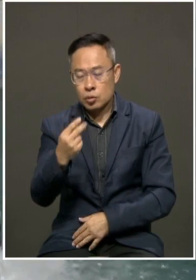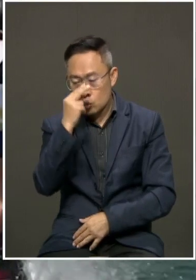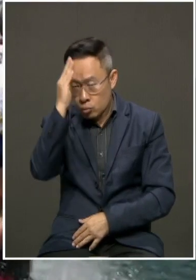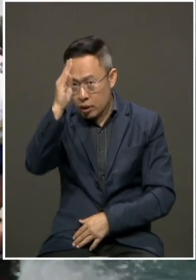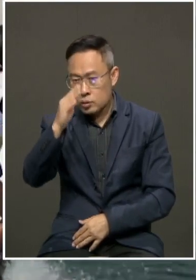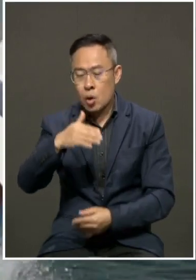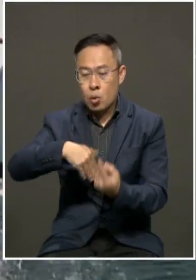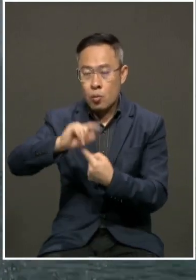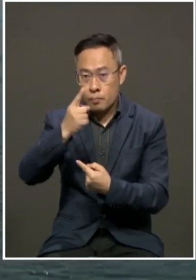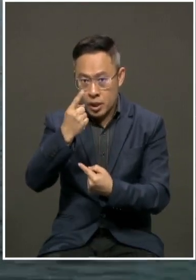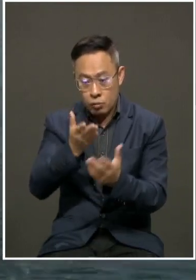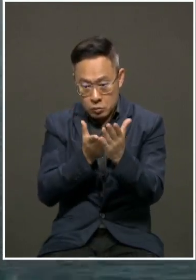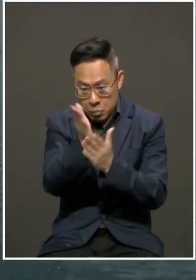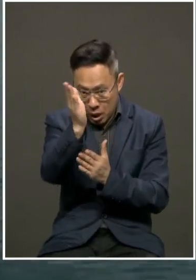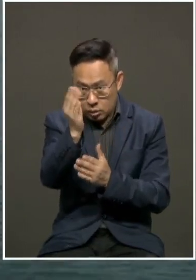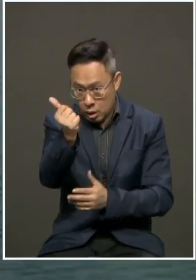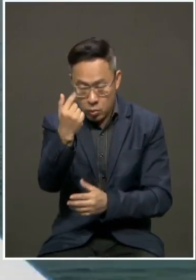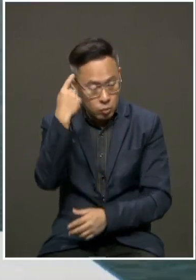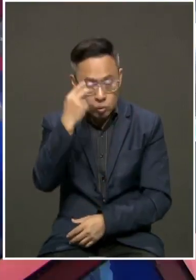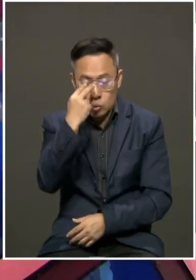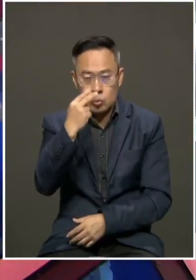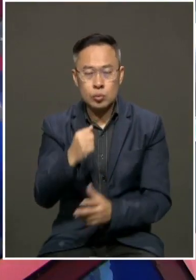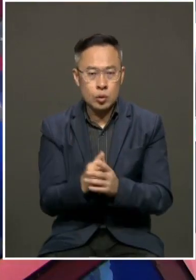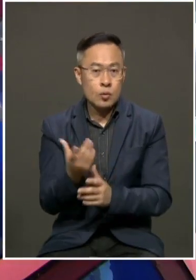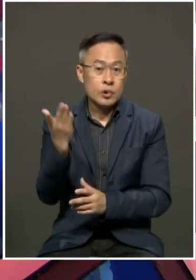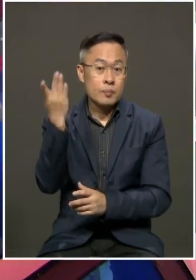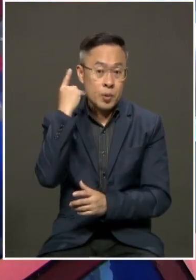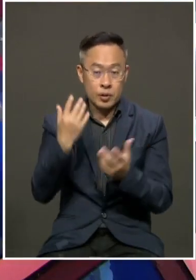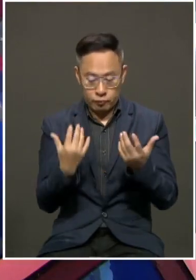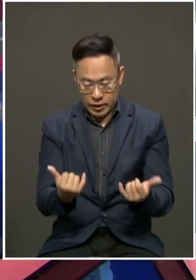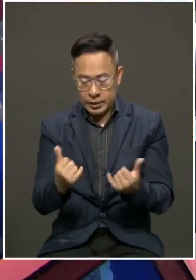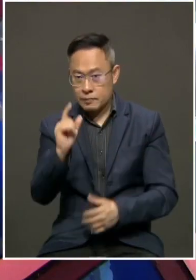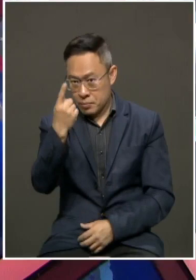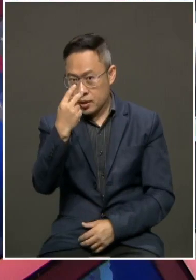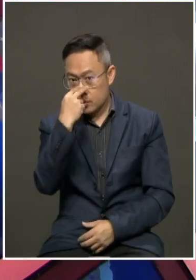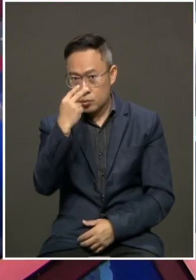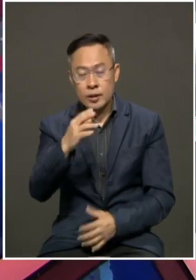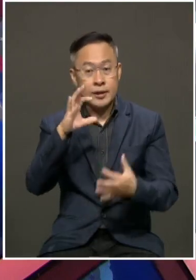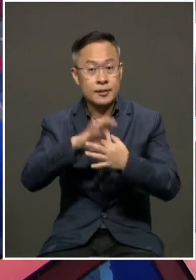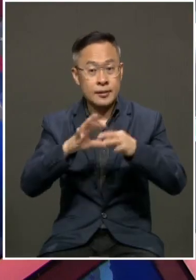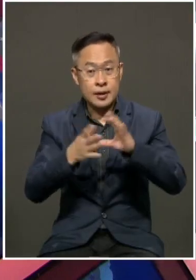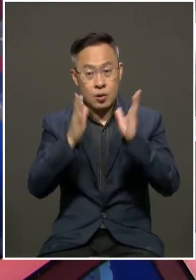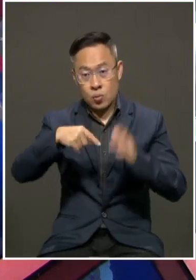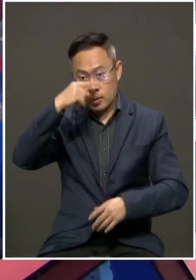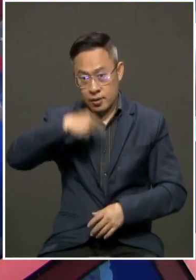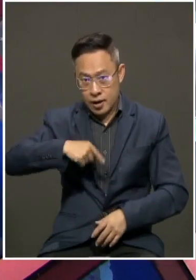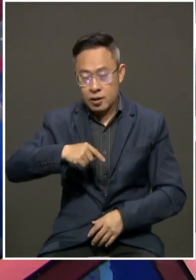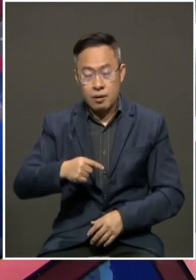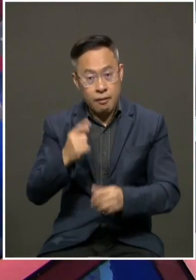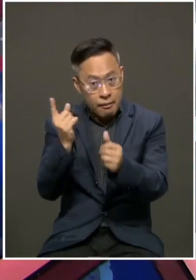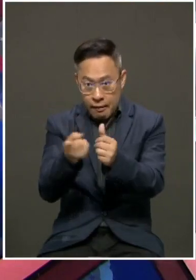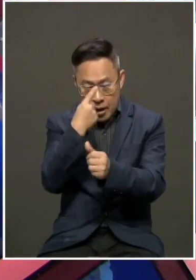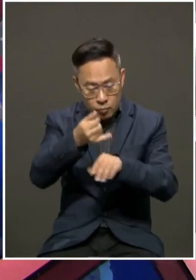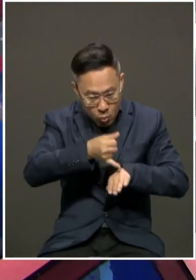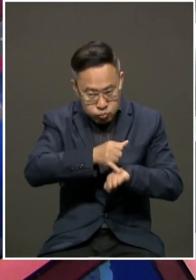ว่าจะสามารถผ่านเข้าไปสู่รอบต่อไปได้หรือเปล่าลุ้นๆนักกีฬาไทยของเรานะคะเพราะว่าจริงๆแล้วถือเป็นกิจกรรมที่มันเป็นแบบExtreme